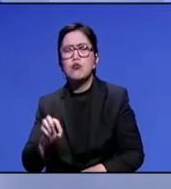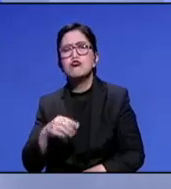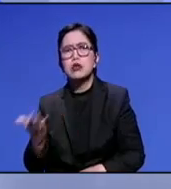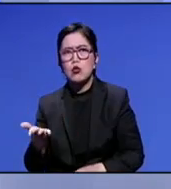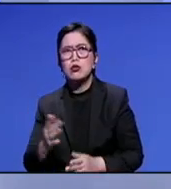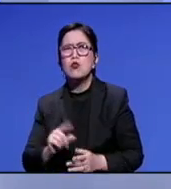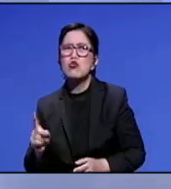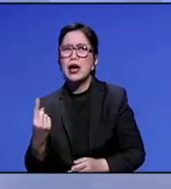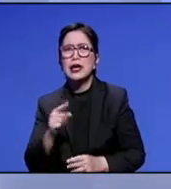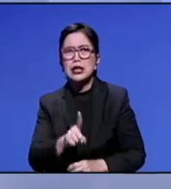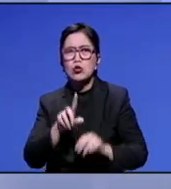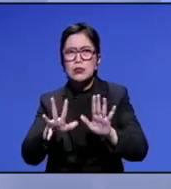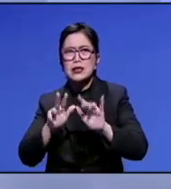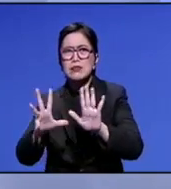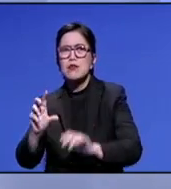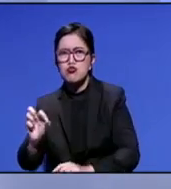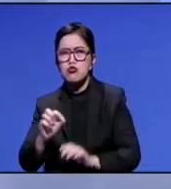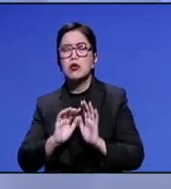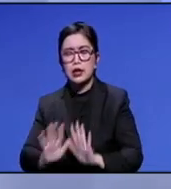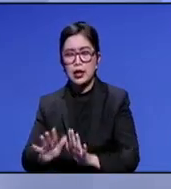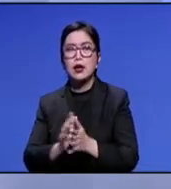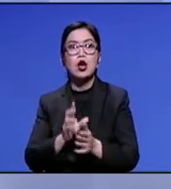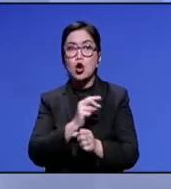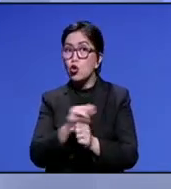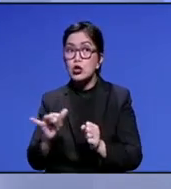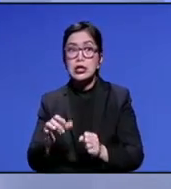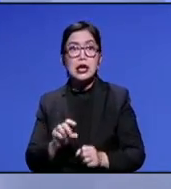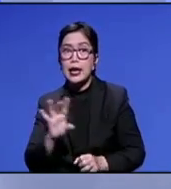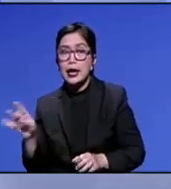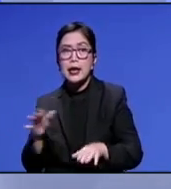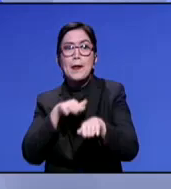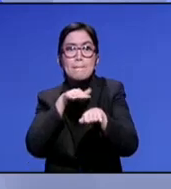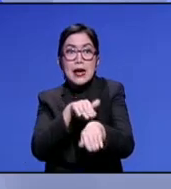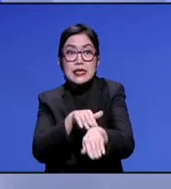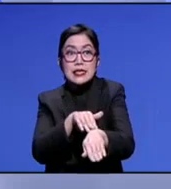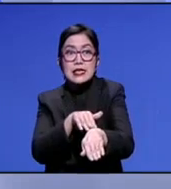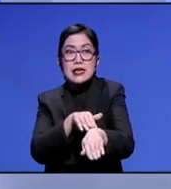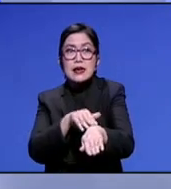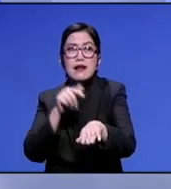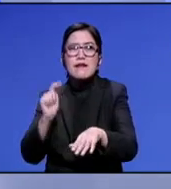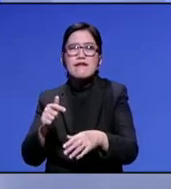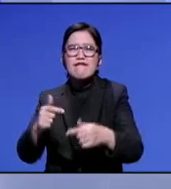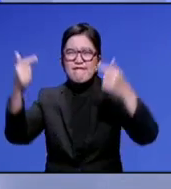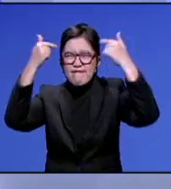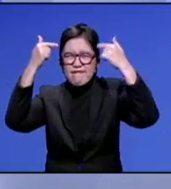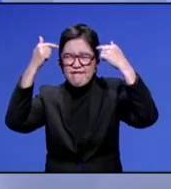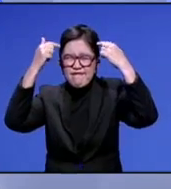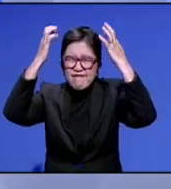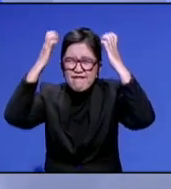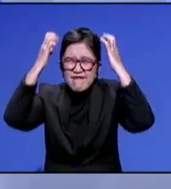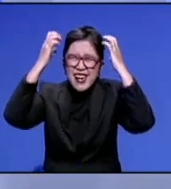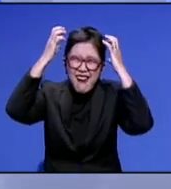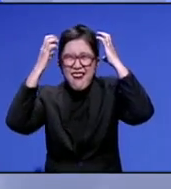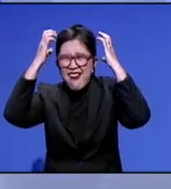90-an nah tidak hanya kerugian fisik sering terjebak macet ternyata juga bisa mendatangkan gangguan kejiwaan bahkan